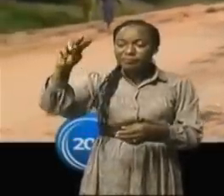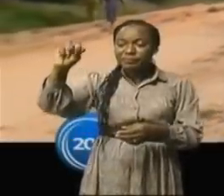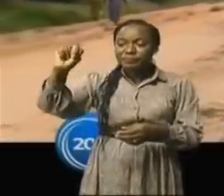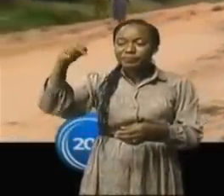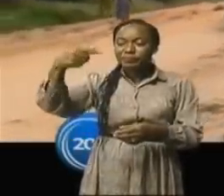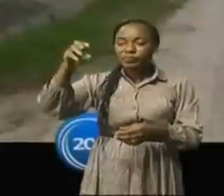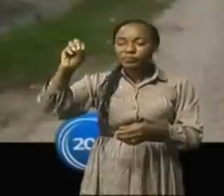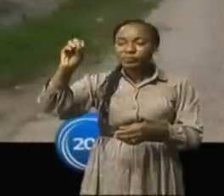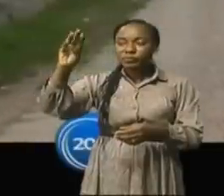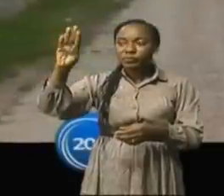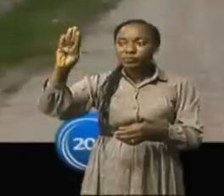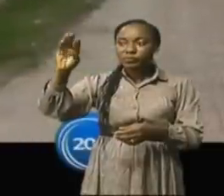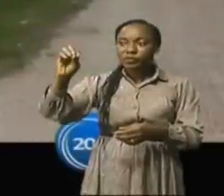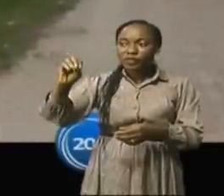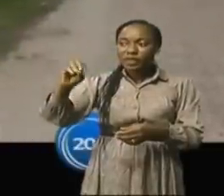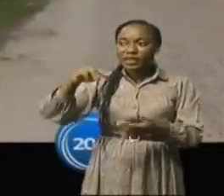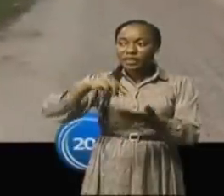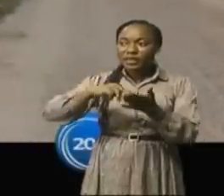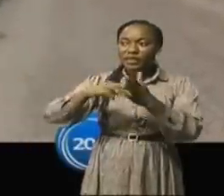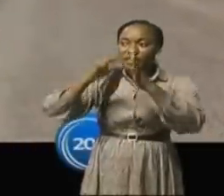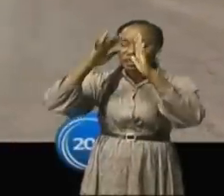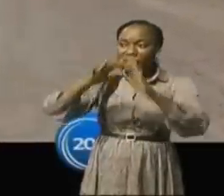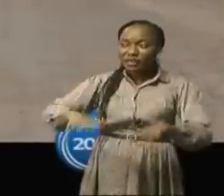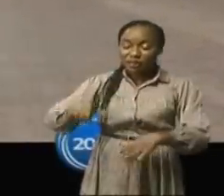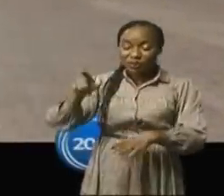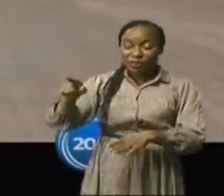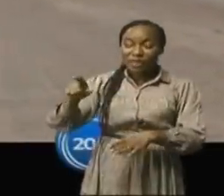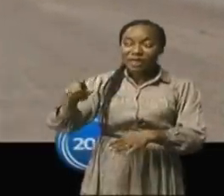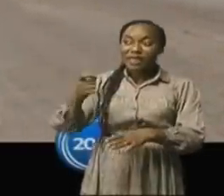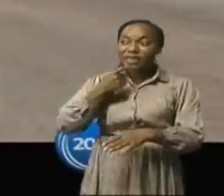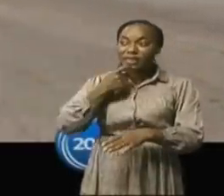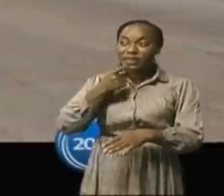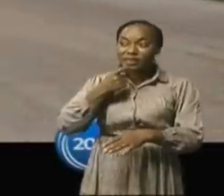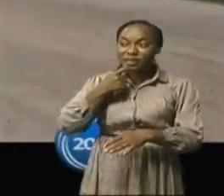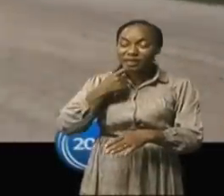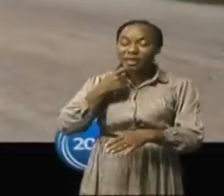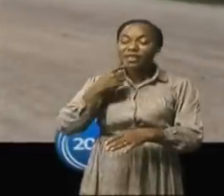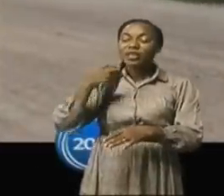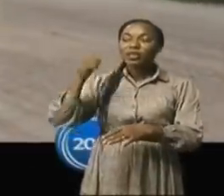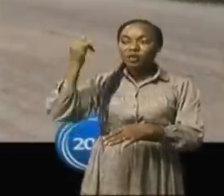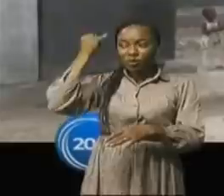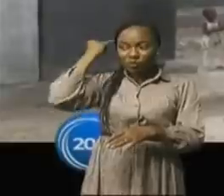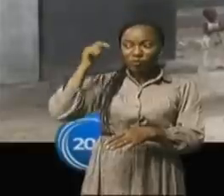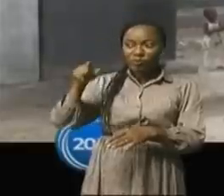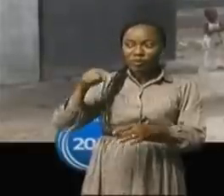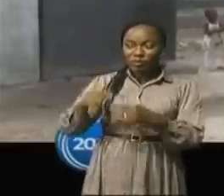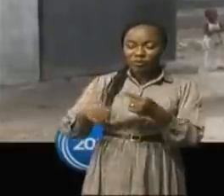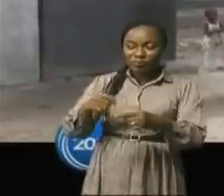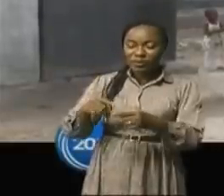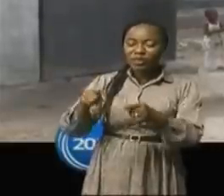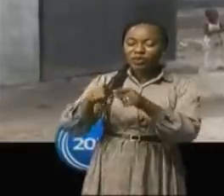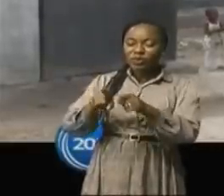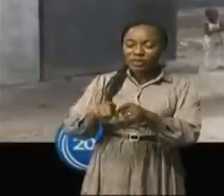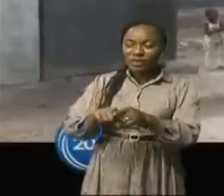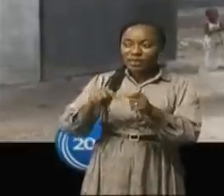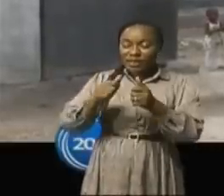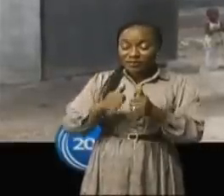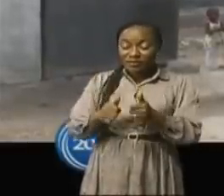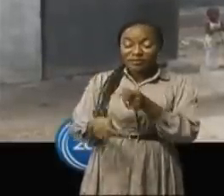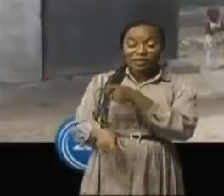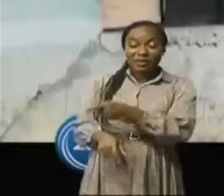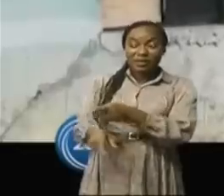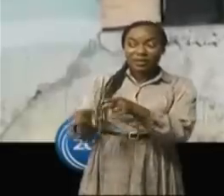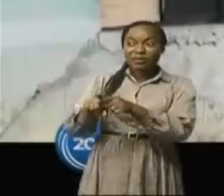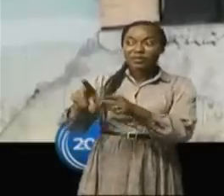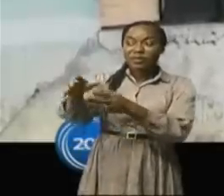plusieurs pièces, vestige de l'histoire glorieuse de la RDC, située au quartier Alire, que Lumumba a habité. Presque en